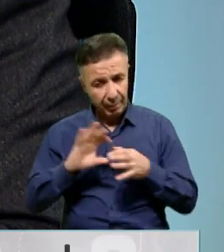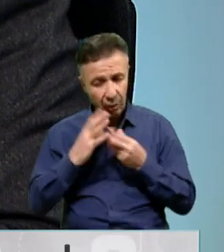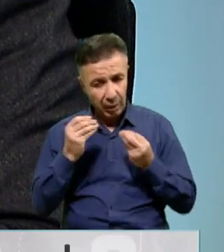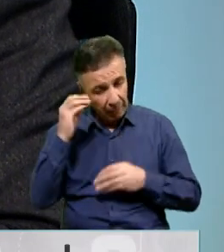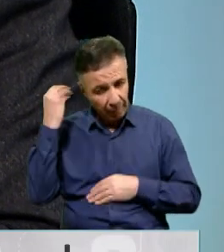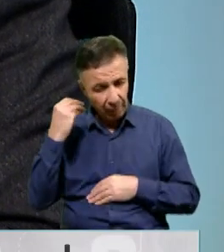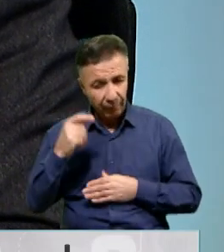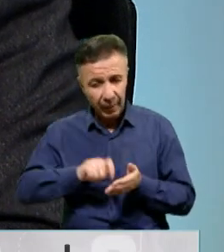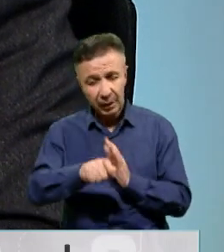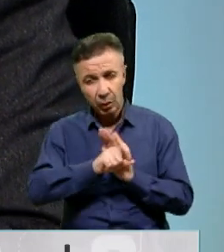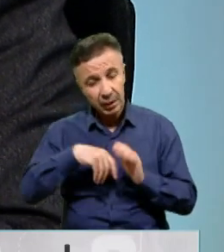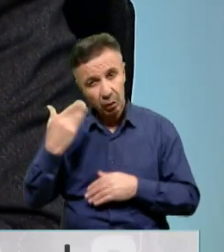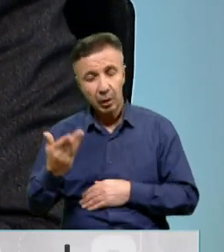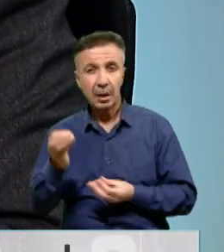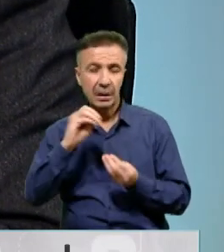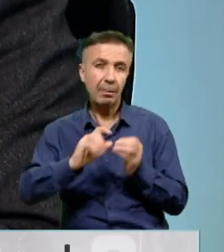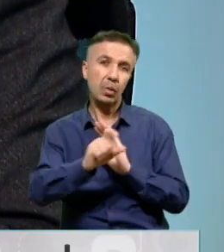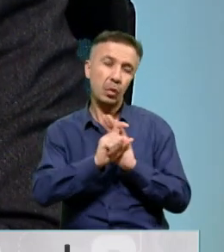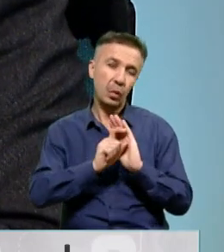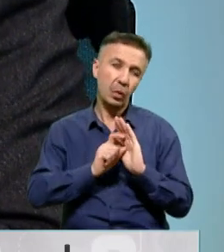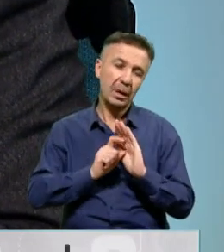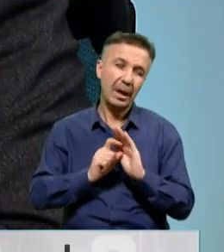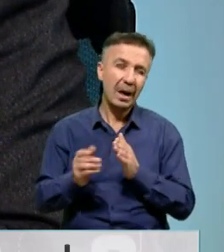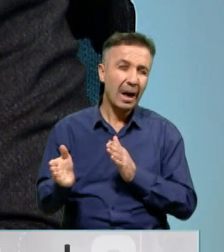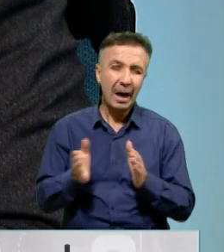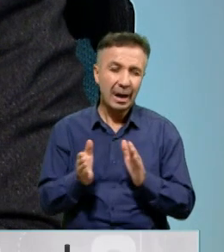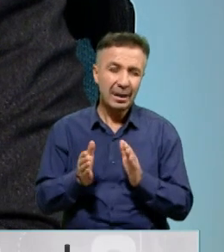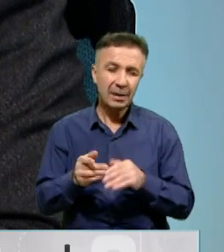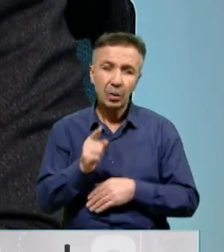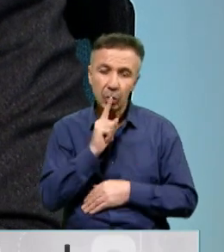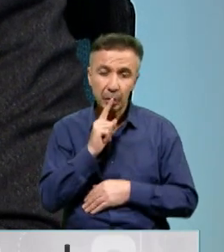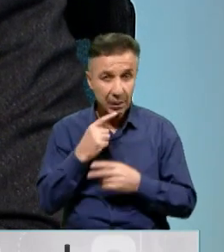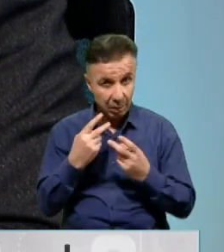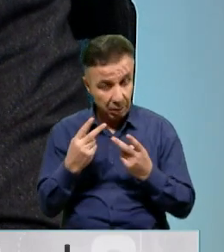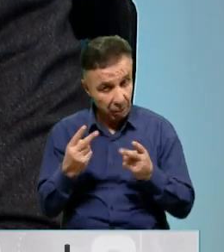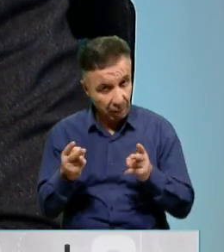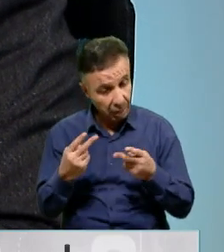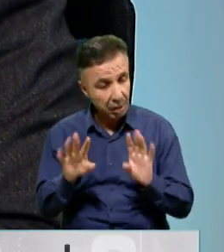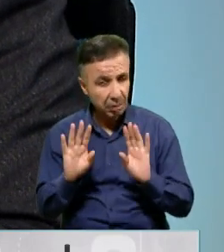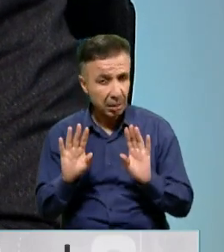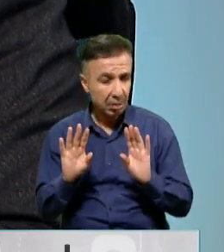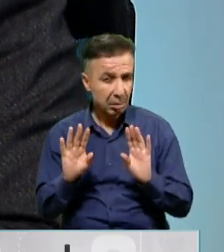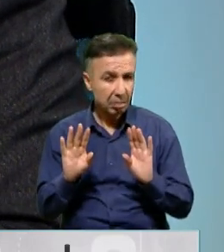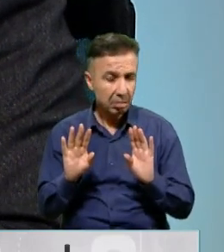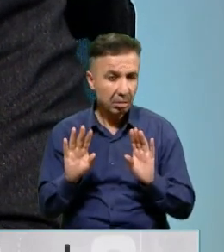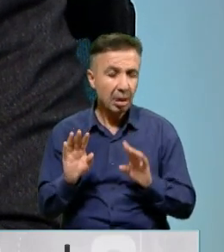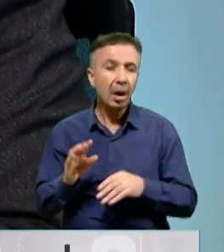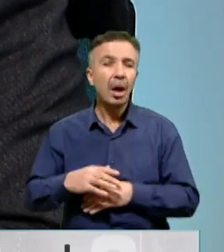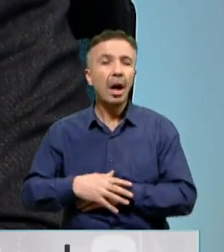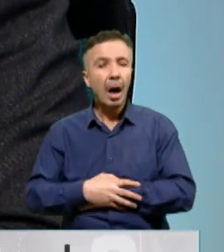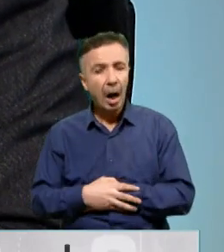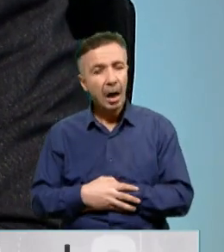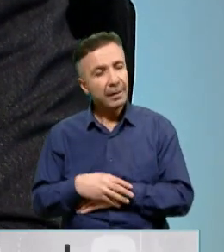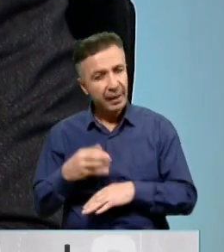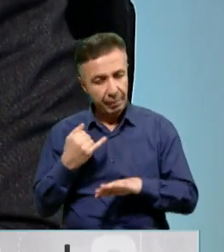Fatiha'dan sonra Zamm-ı Sure ile Fatiha arasında susması caiz midir, değil midir? Hanefi mezhebi açısından